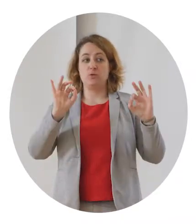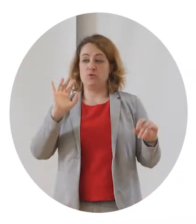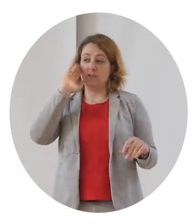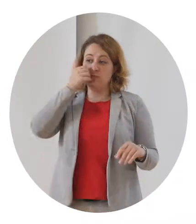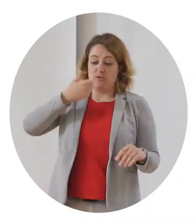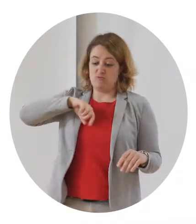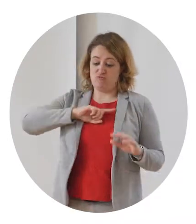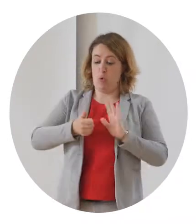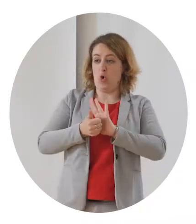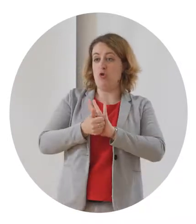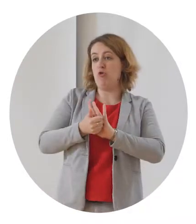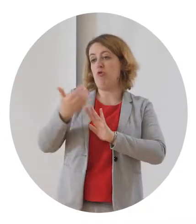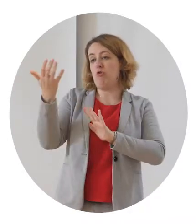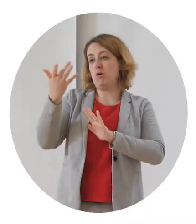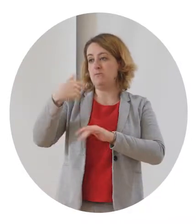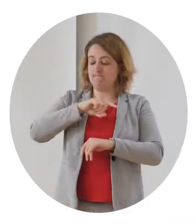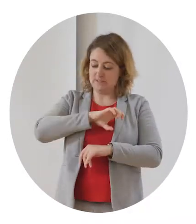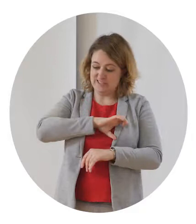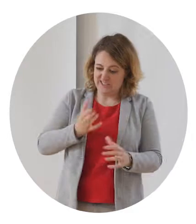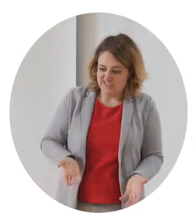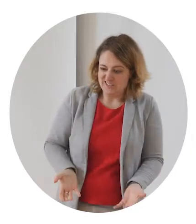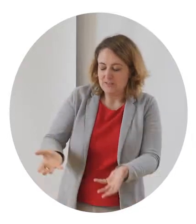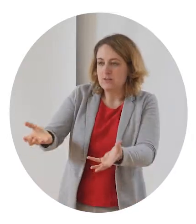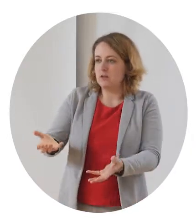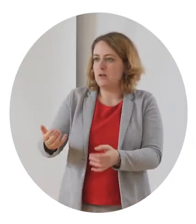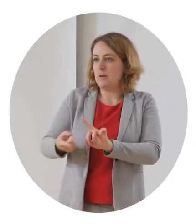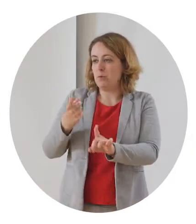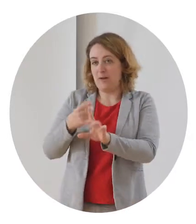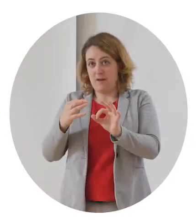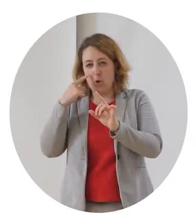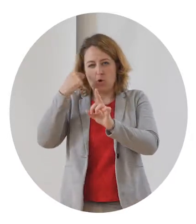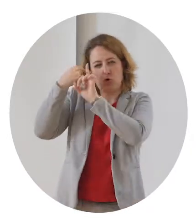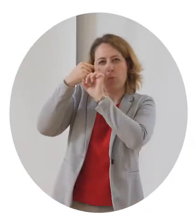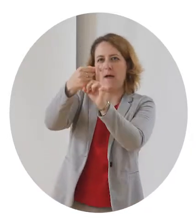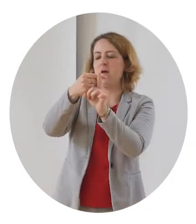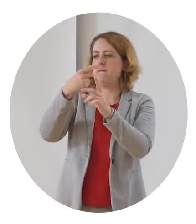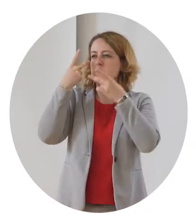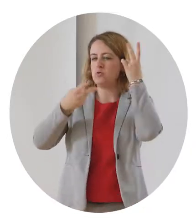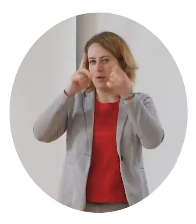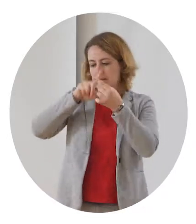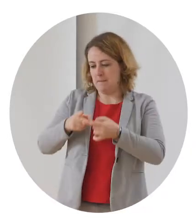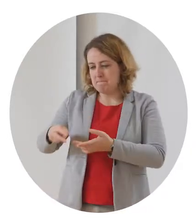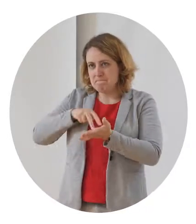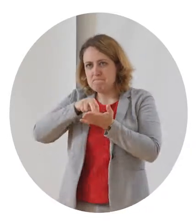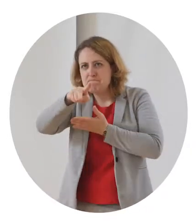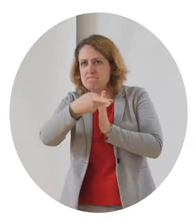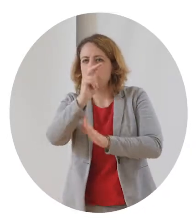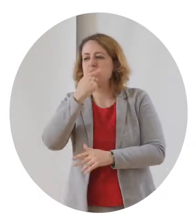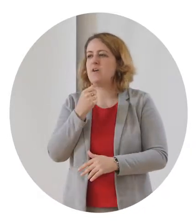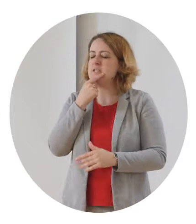Donc notre but à nous, enfin notre travail, c'est d'encourager ce repérage visuel pour les aider dans les